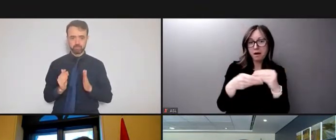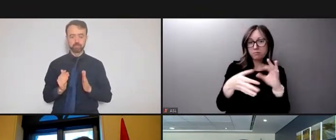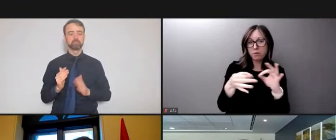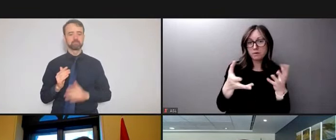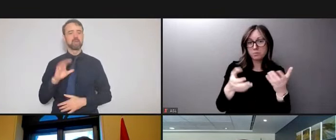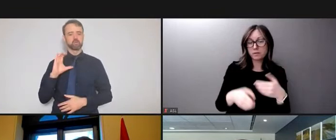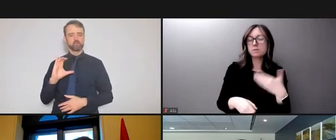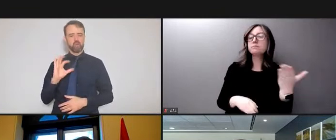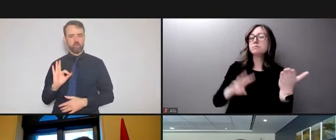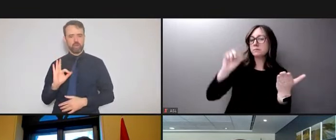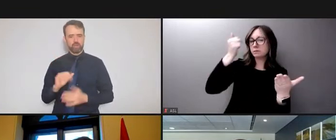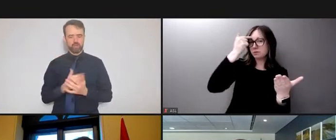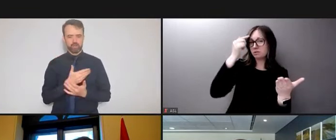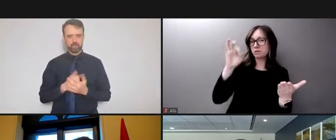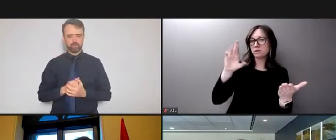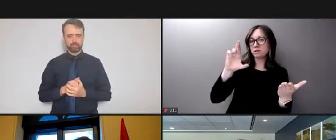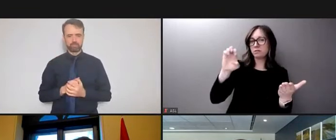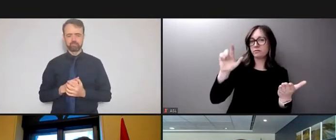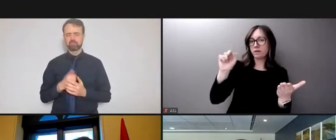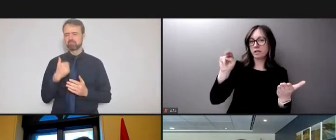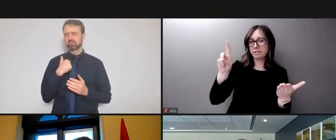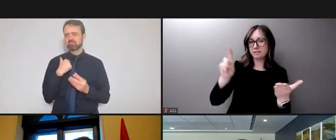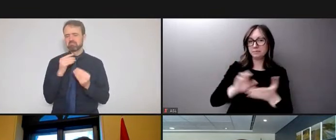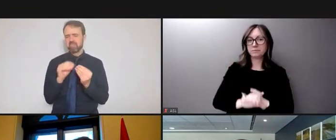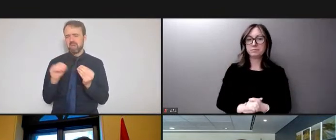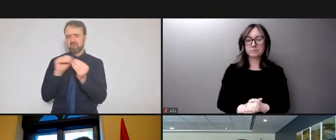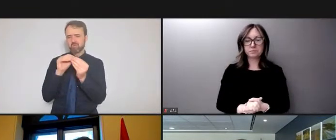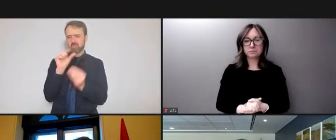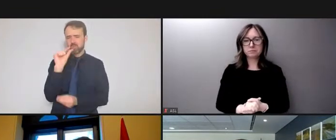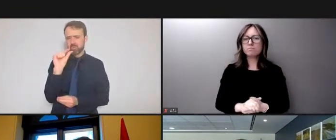un peu, oui.